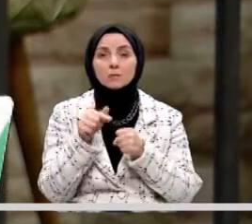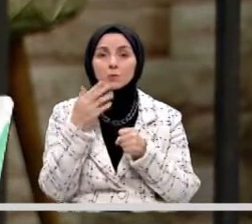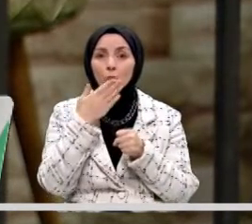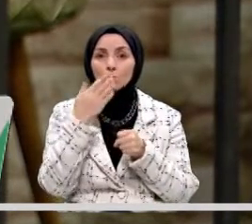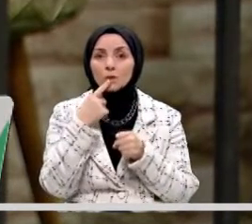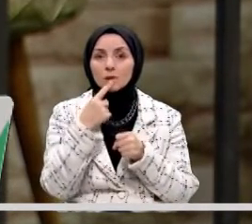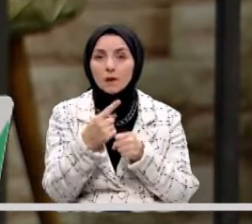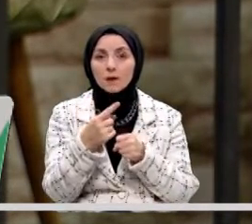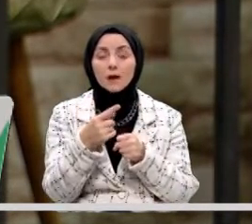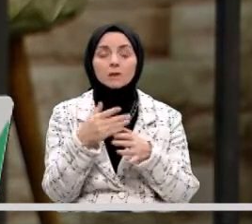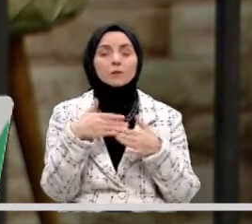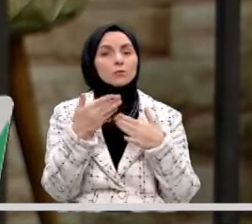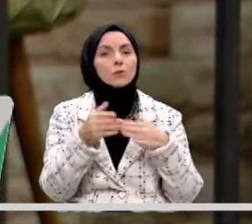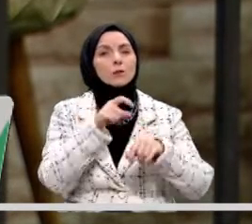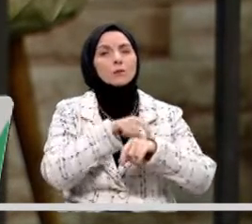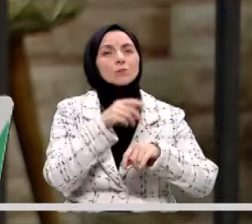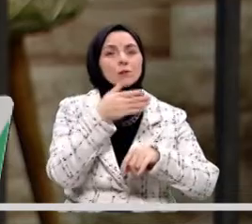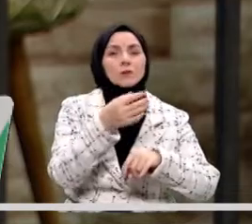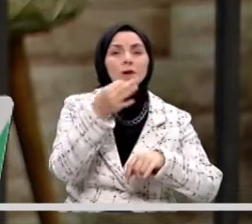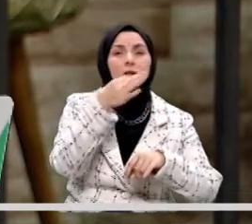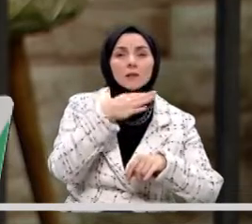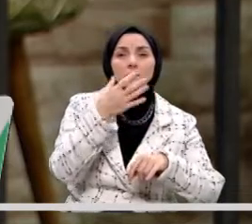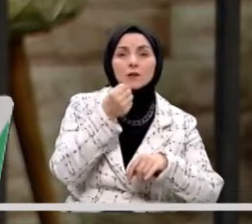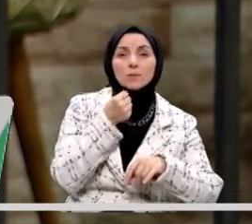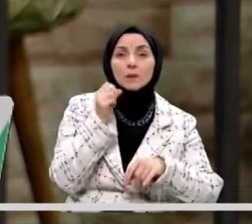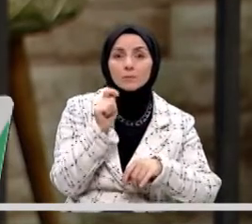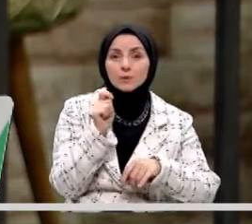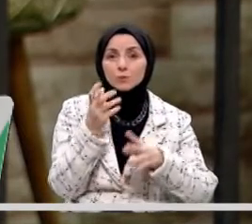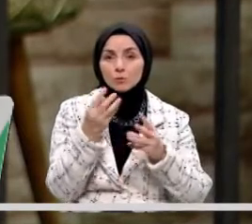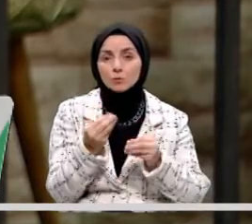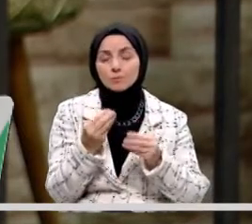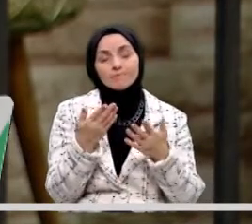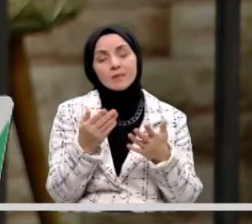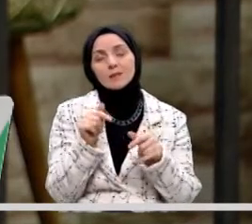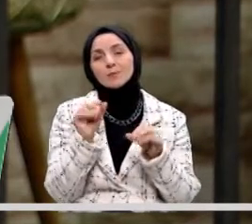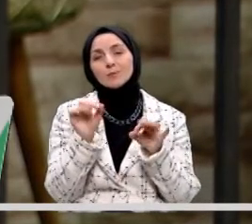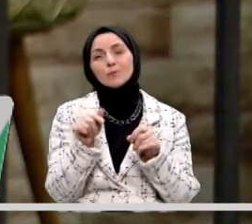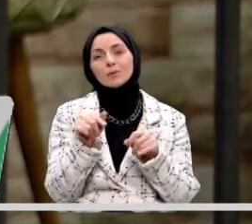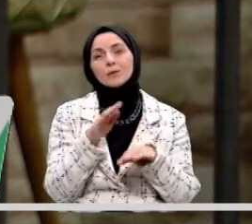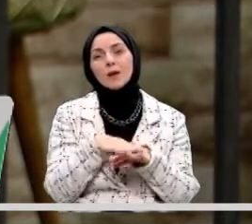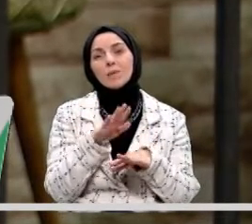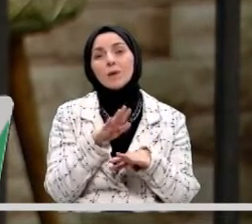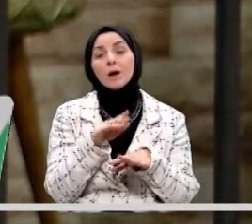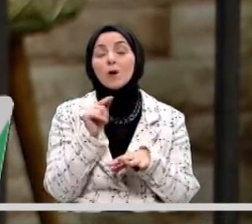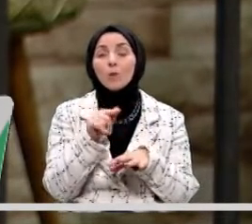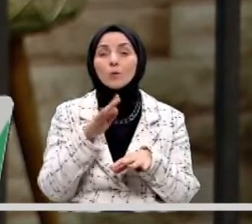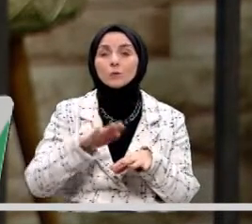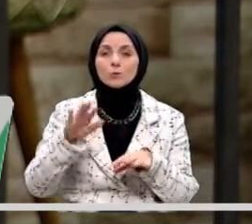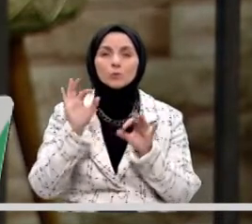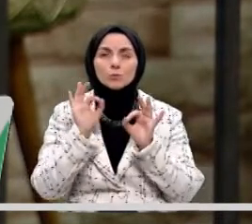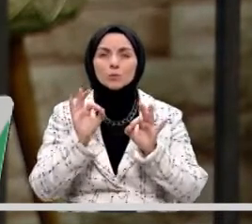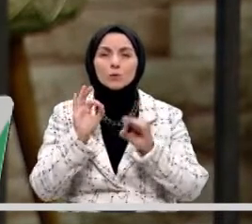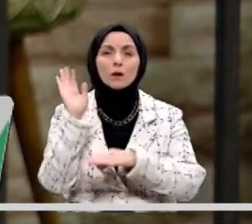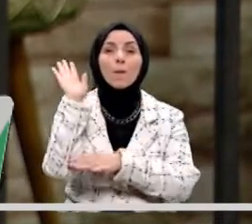Niye Çünkü davranış problemli hafta sonu mutlaka aktif bir basket mutlaka basket